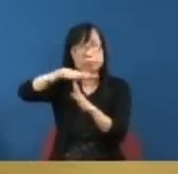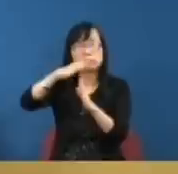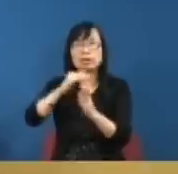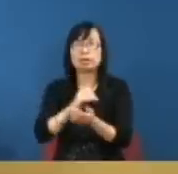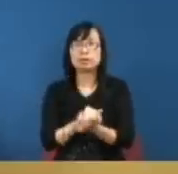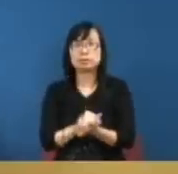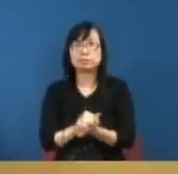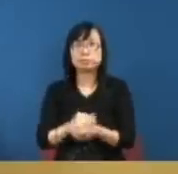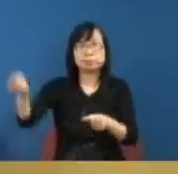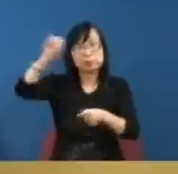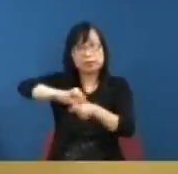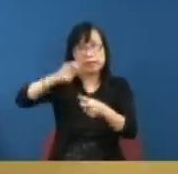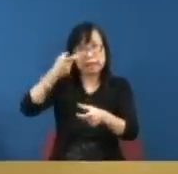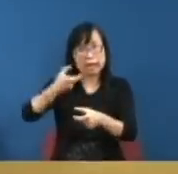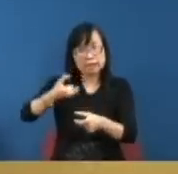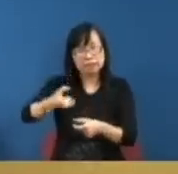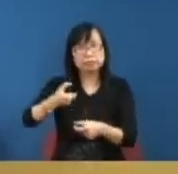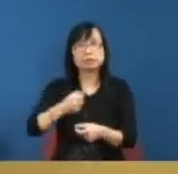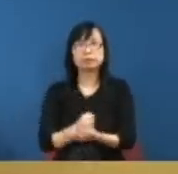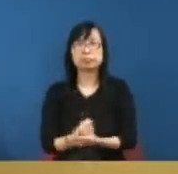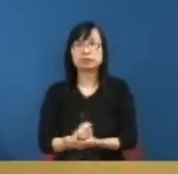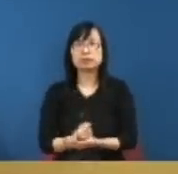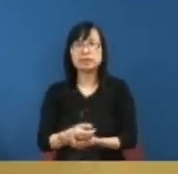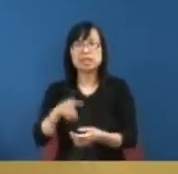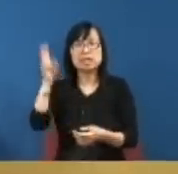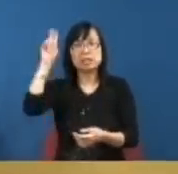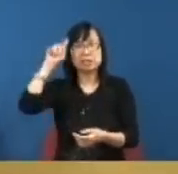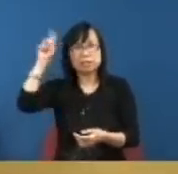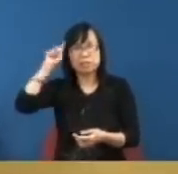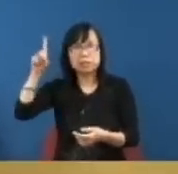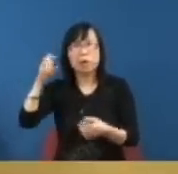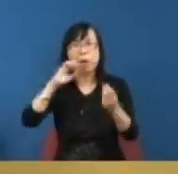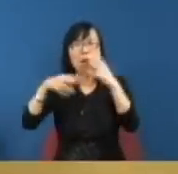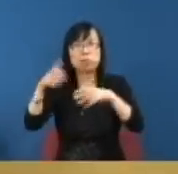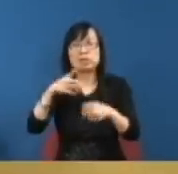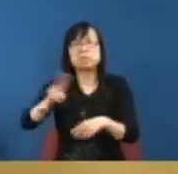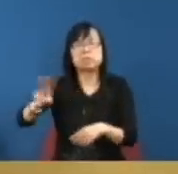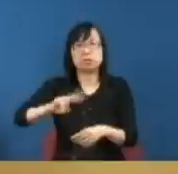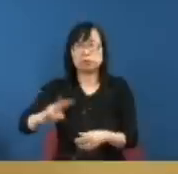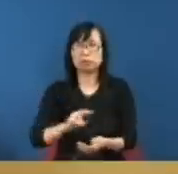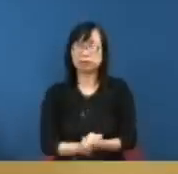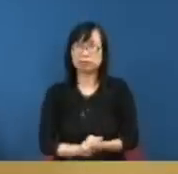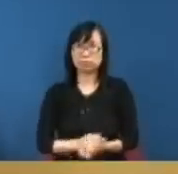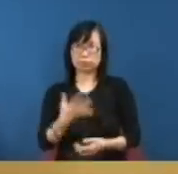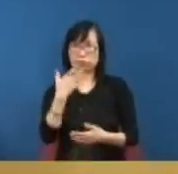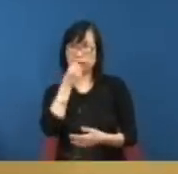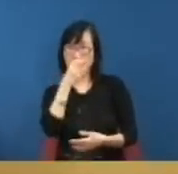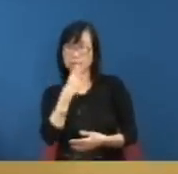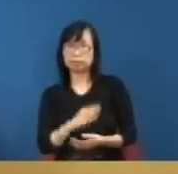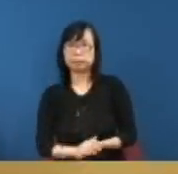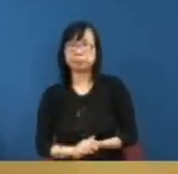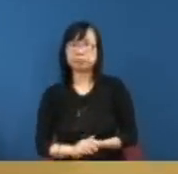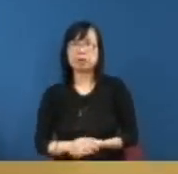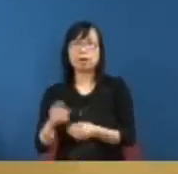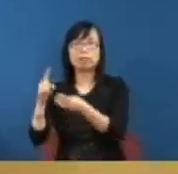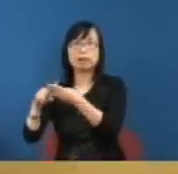個加薪的趨勢。咁所有嘅嘢都係咁樣嘅。咁所以你話當我們香港的叫泛民